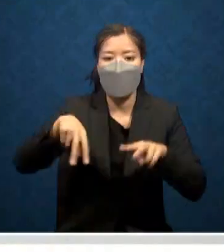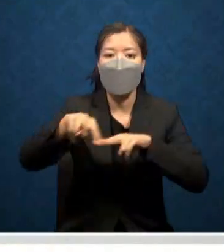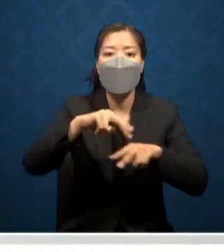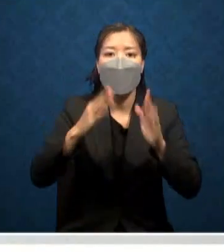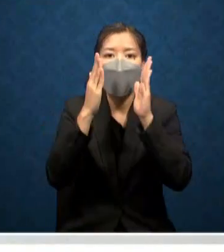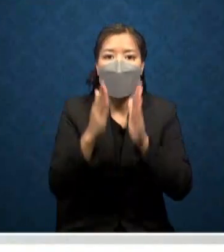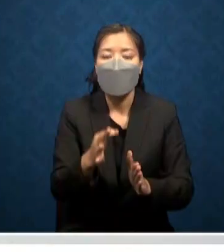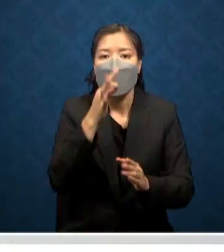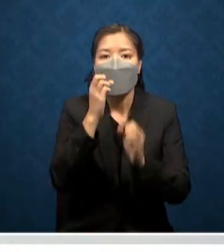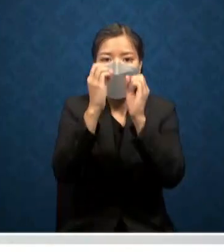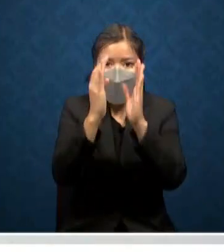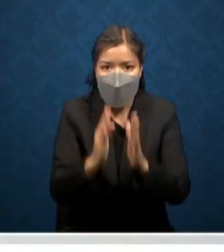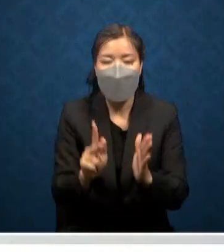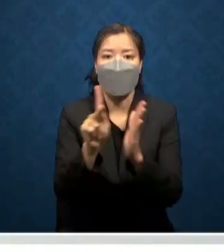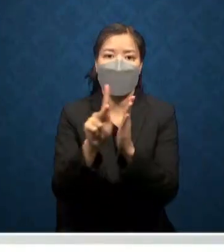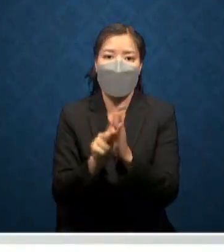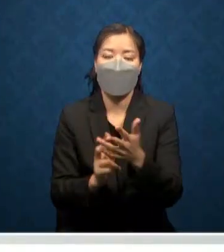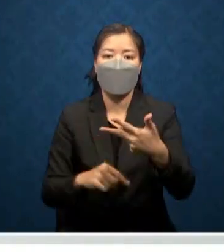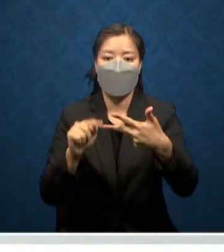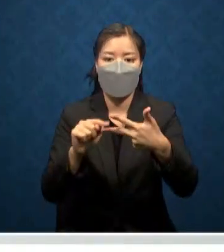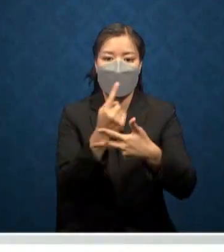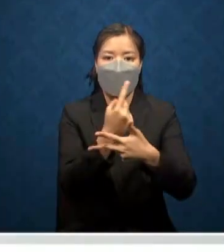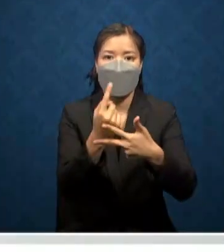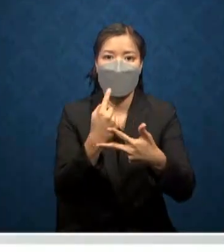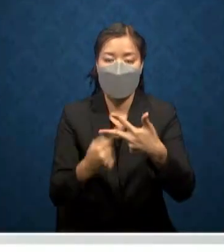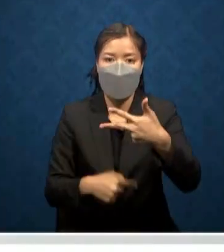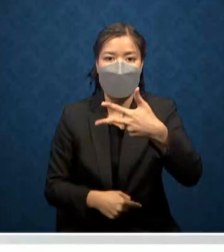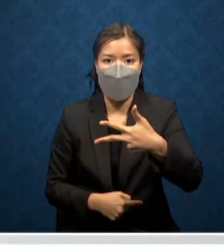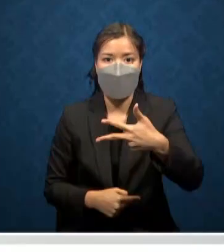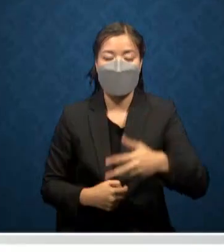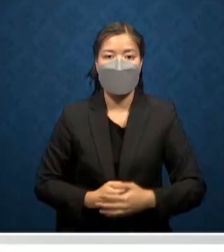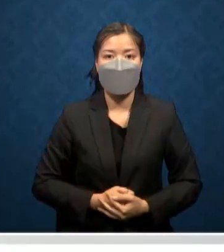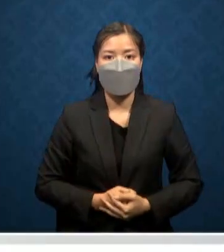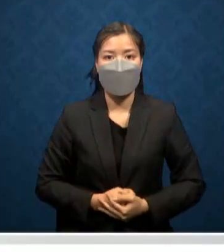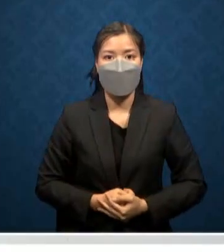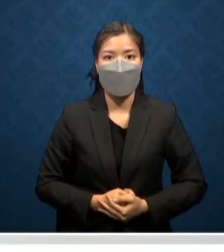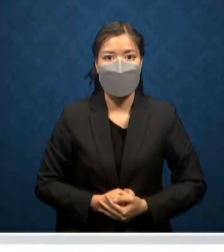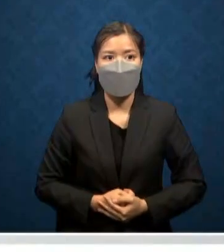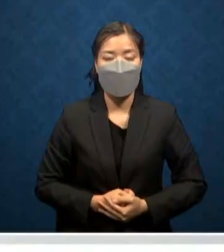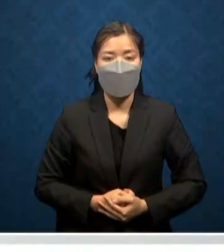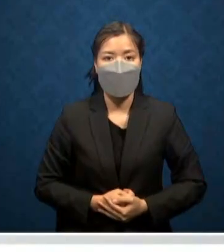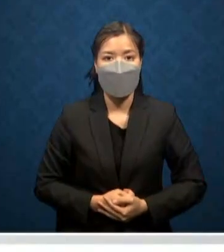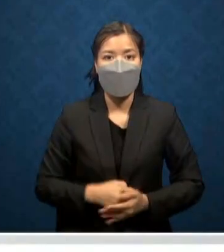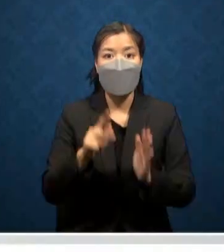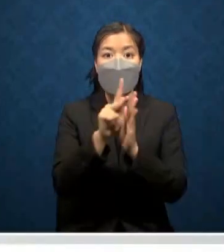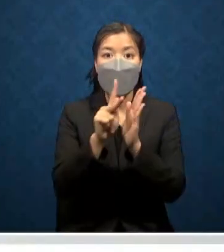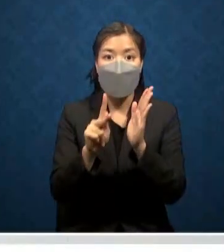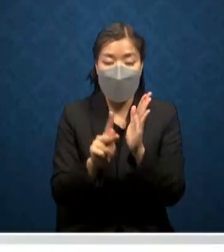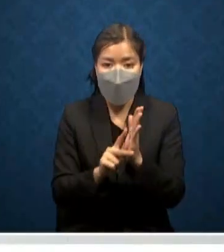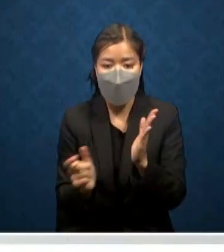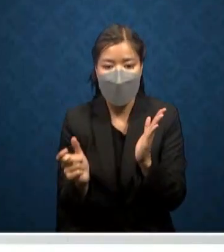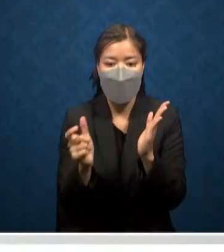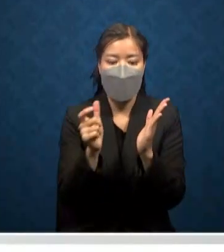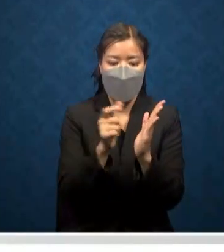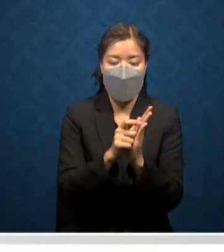กฎหมายนะครับจะเห็นได้ว่าหลักไตรภาคีเดิมที่ในกฎหมายระเบียบราชการครูและบุคลากรทางการศึกษา